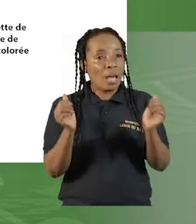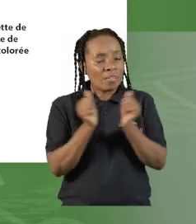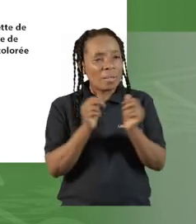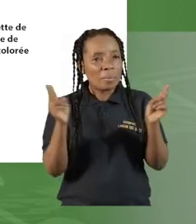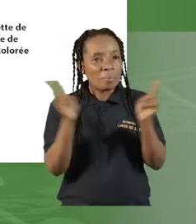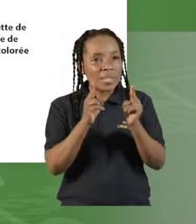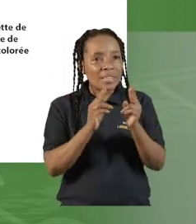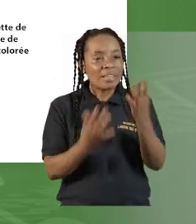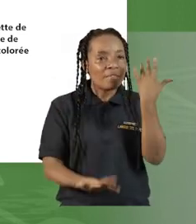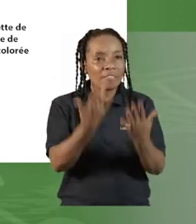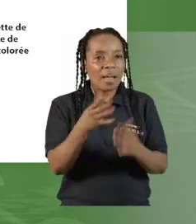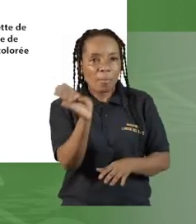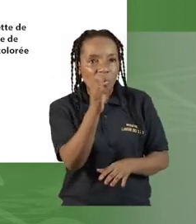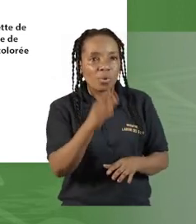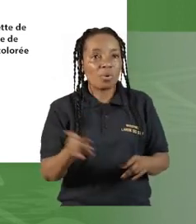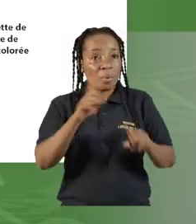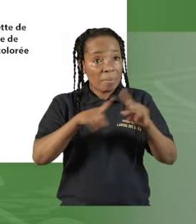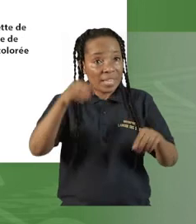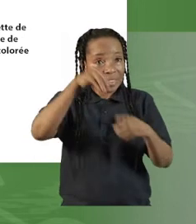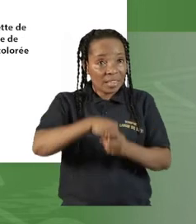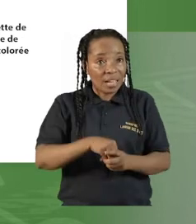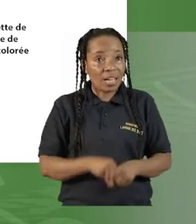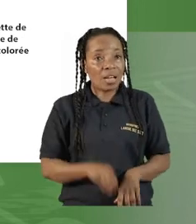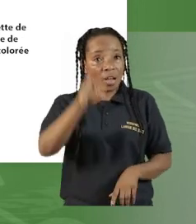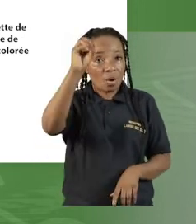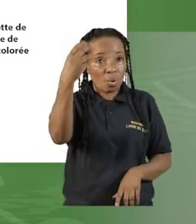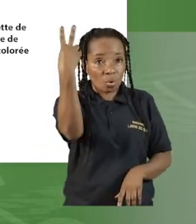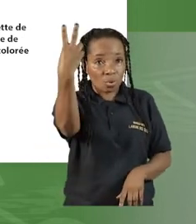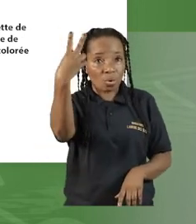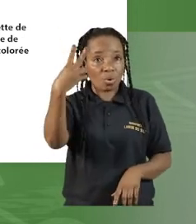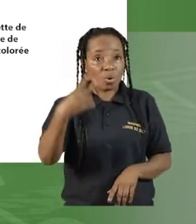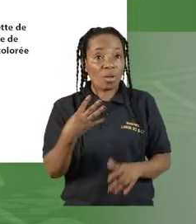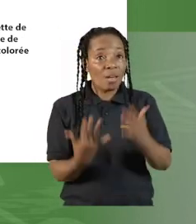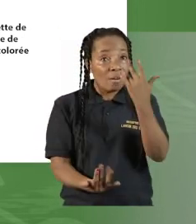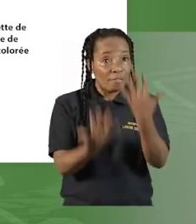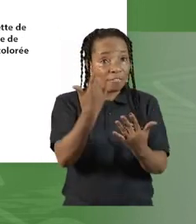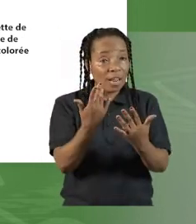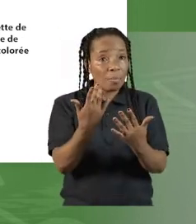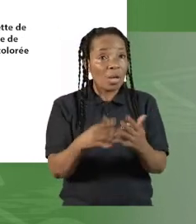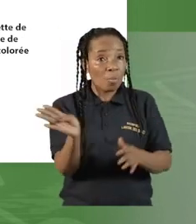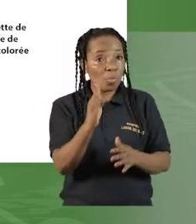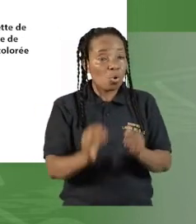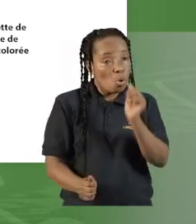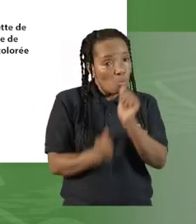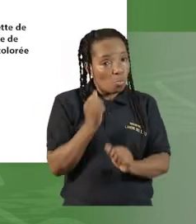le dioxygène, le soufre brûle avec une flamme bleue plus vive.